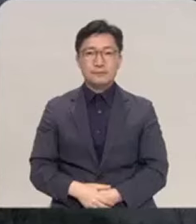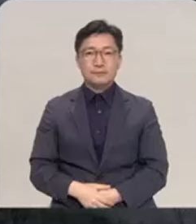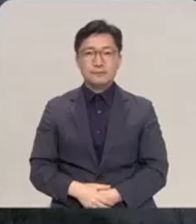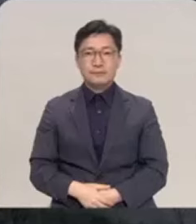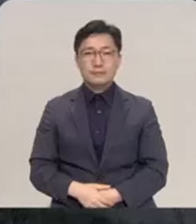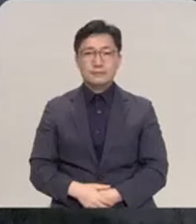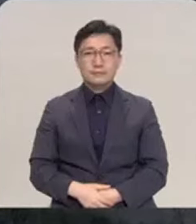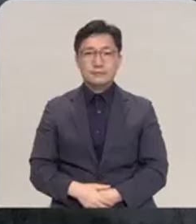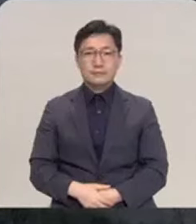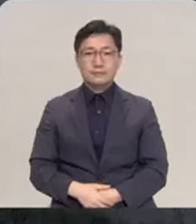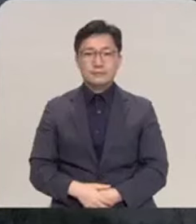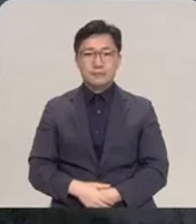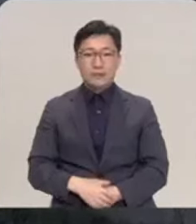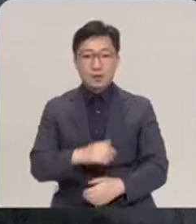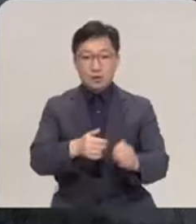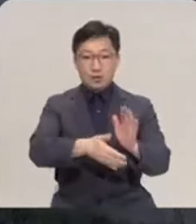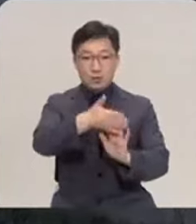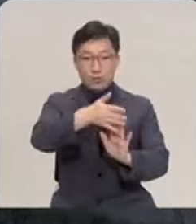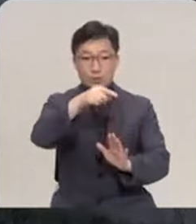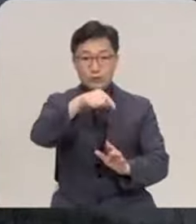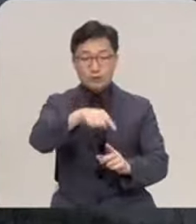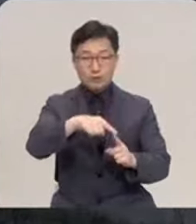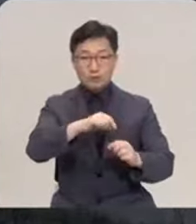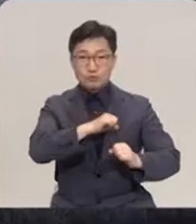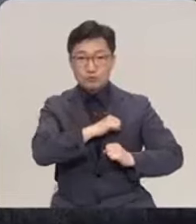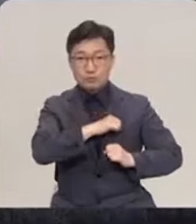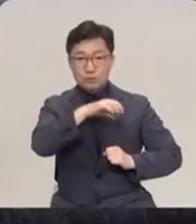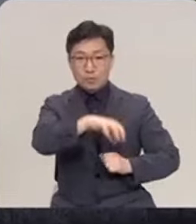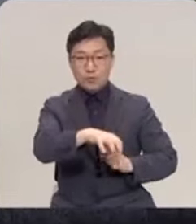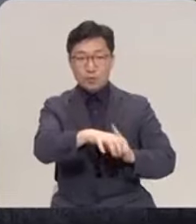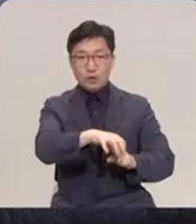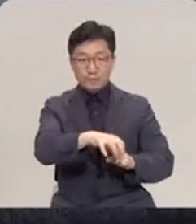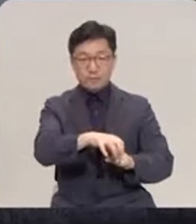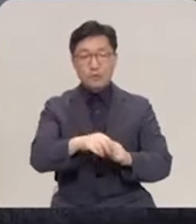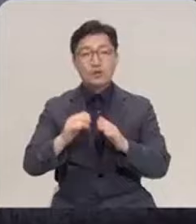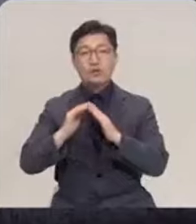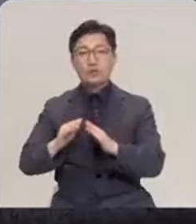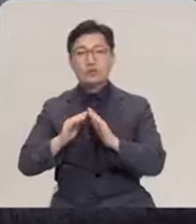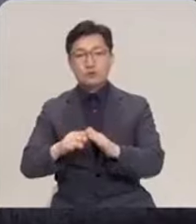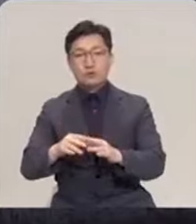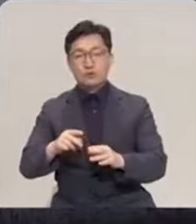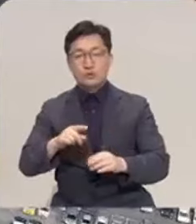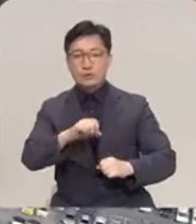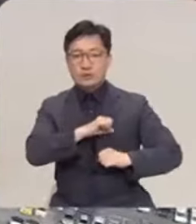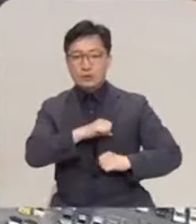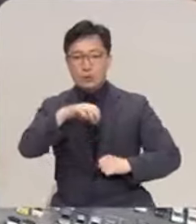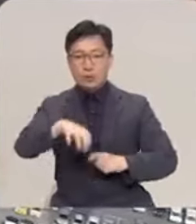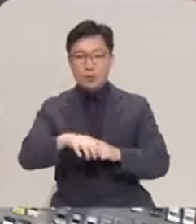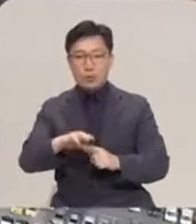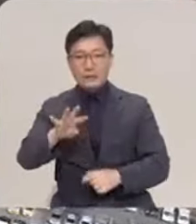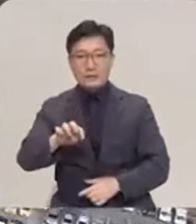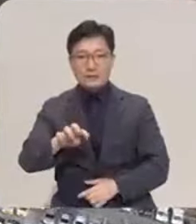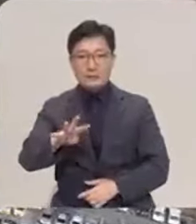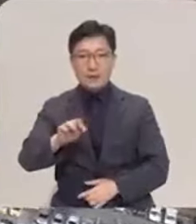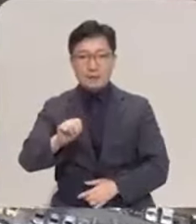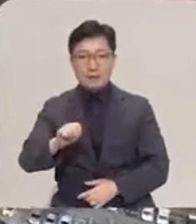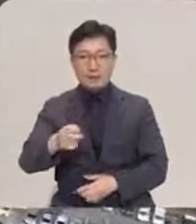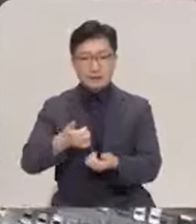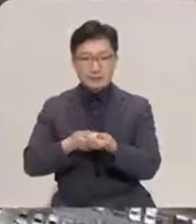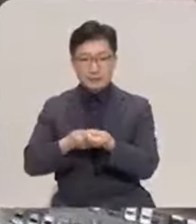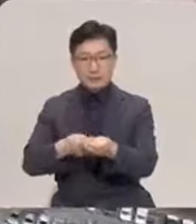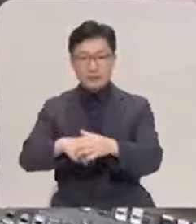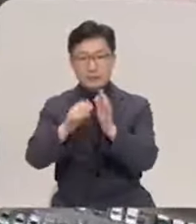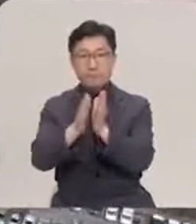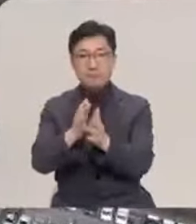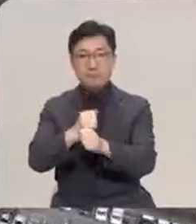기자입니다 전주 도심에 자리한 육군 전주대대 전주시는 전주 대대와 2대 44만여 제미 터를